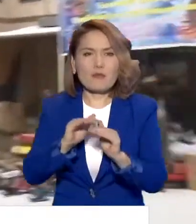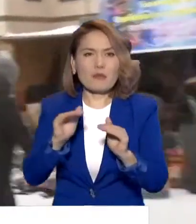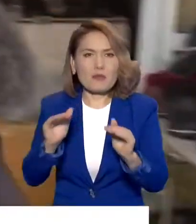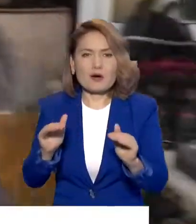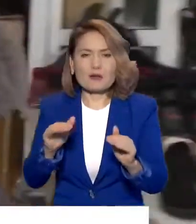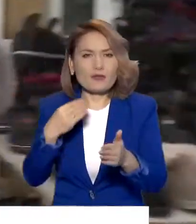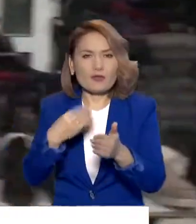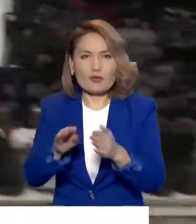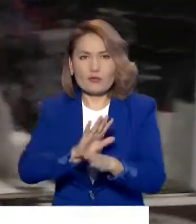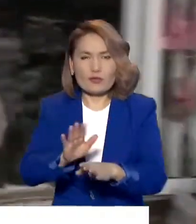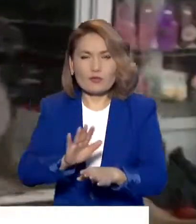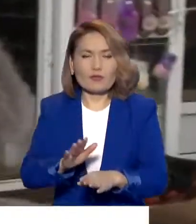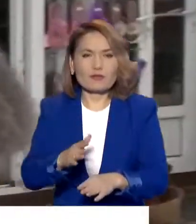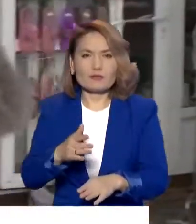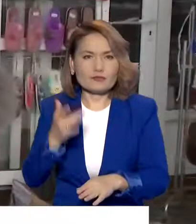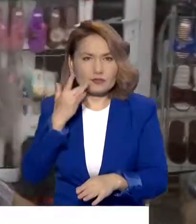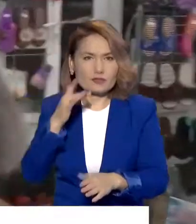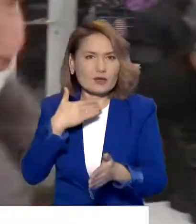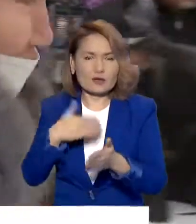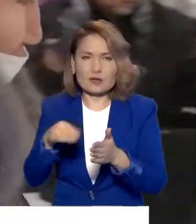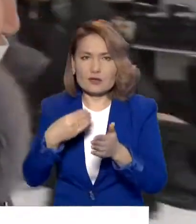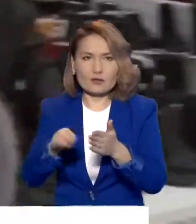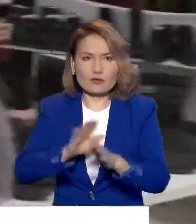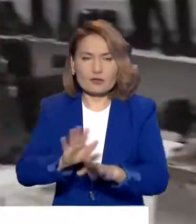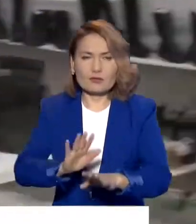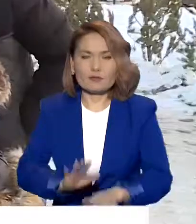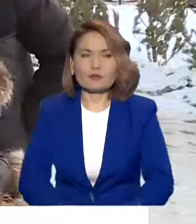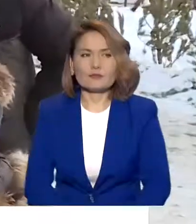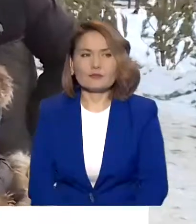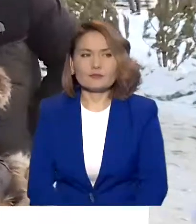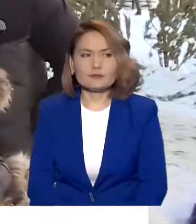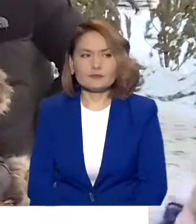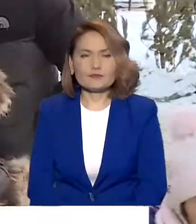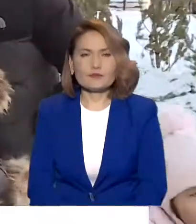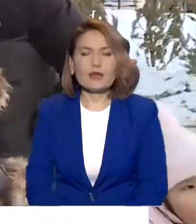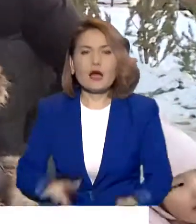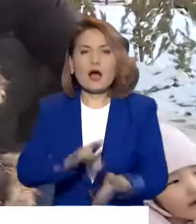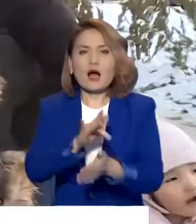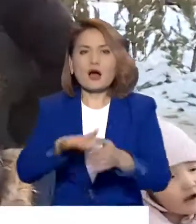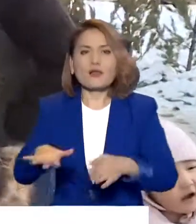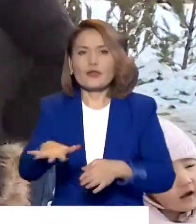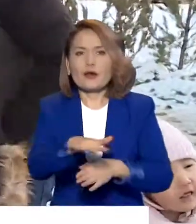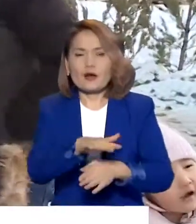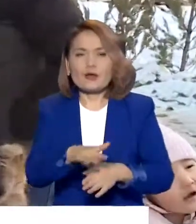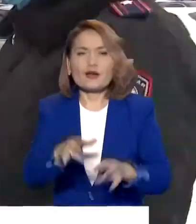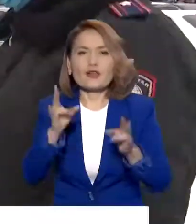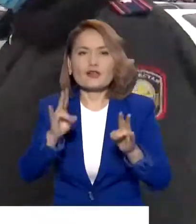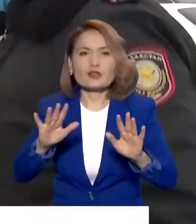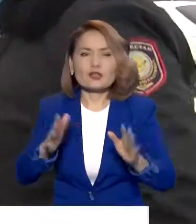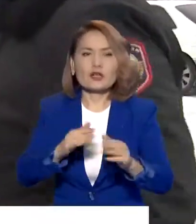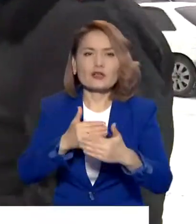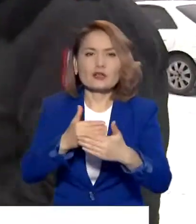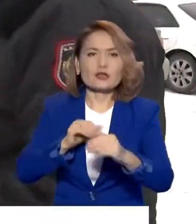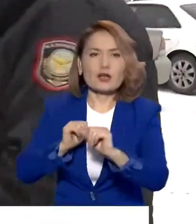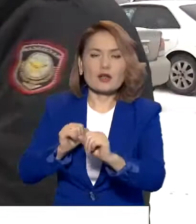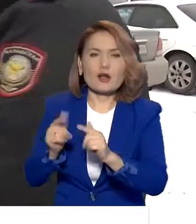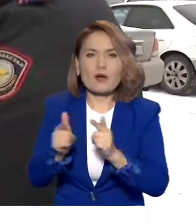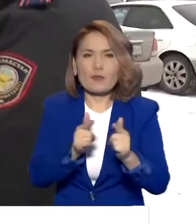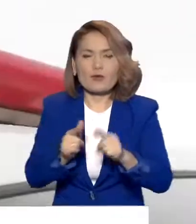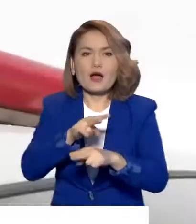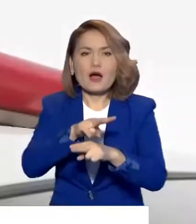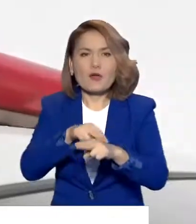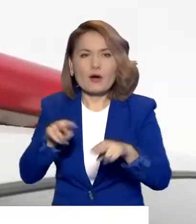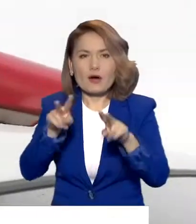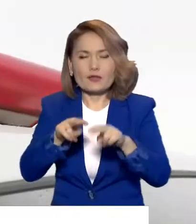алатын. Жоқ, алмайсыздар ма? Қала аумағында оқыс оқиғалардың алдын алу мақсатында өтіп жатқан рейд